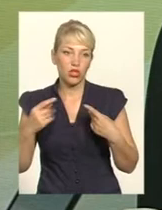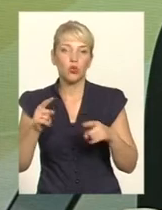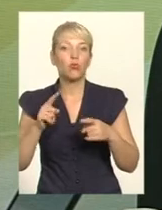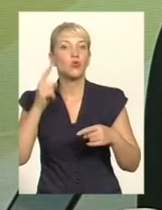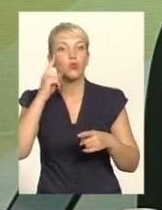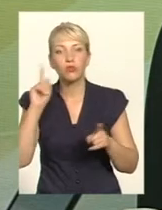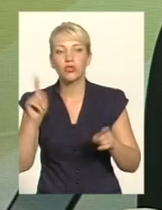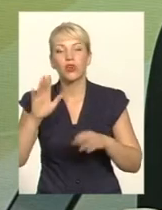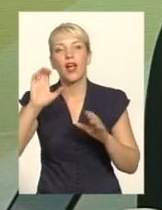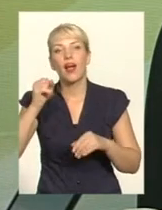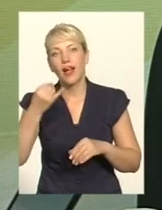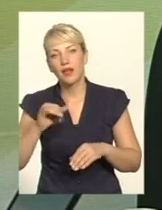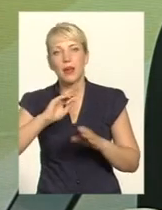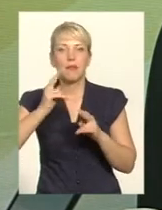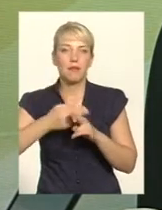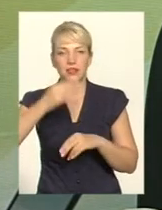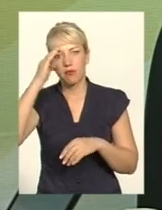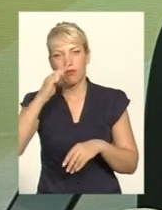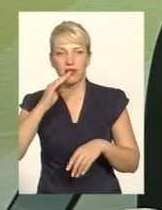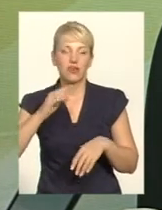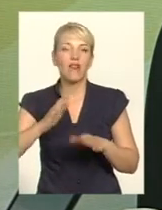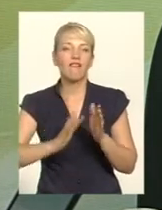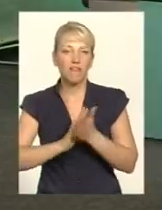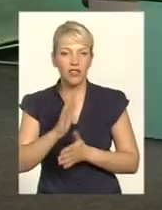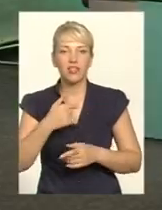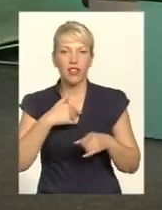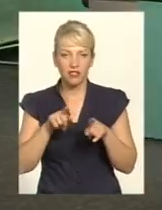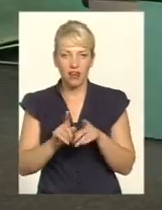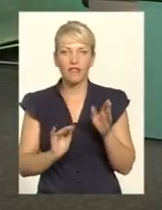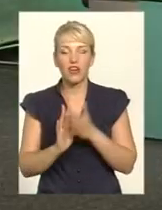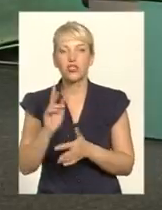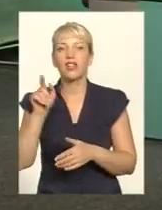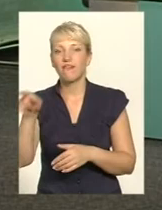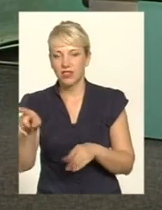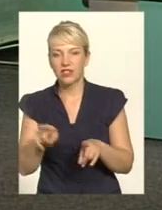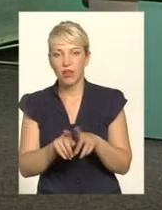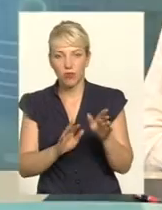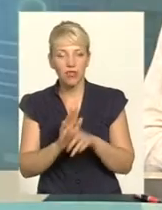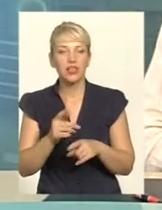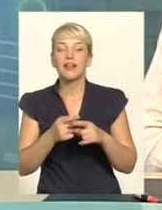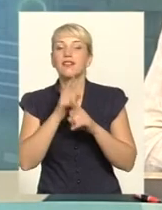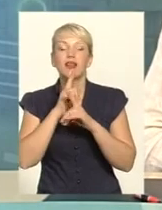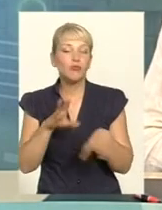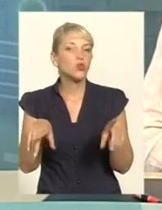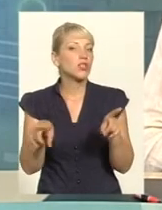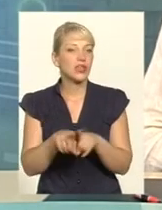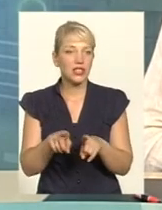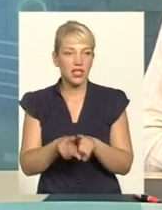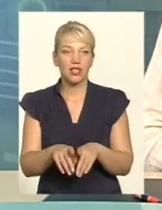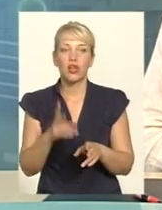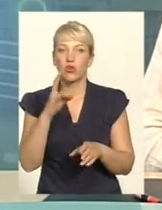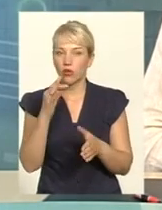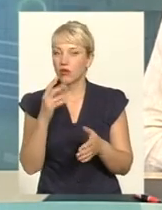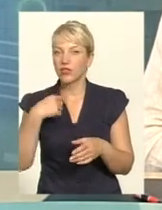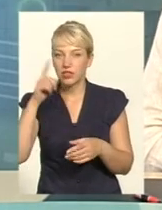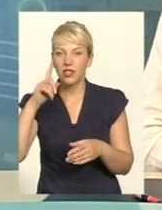що ай, без батька виросте, я так виросла, і він так виросте, не буде так. Трапляється інколи цілі династії розлучених родин.